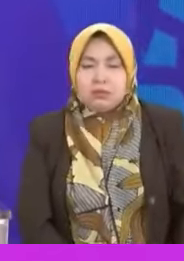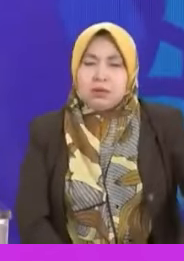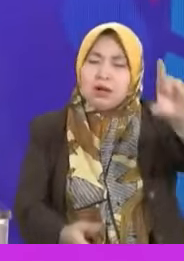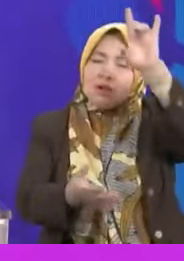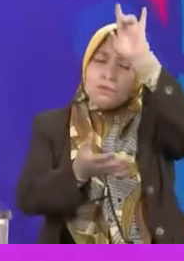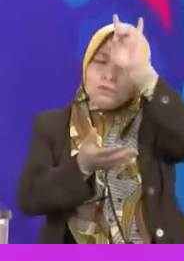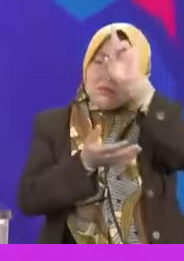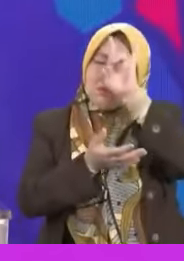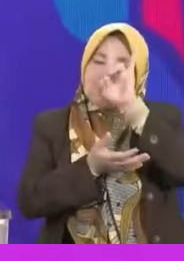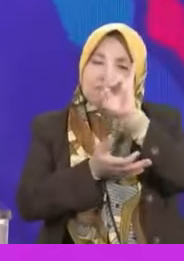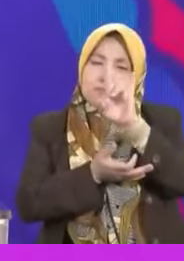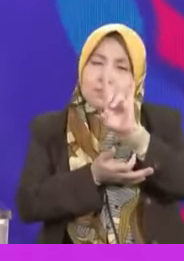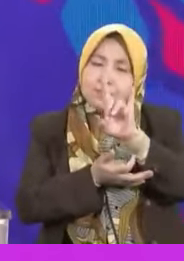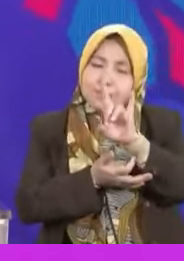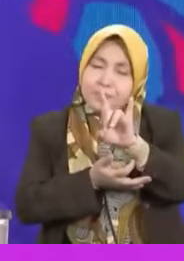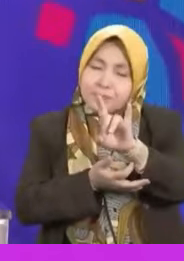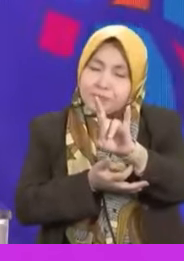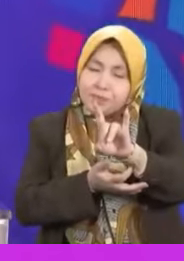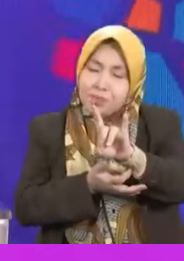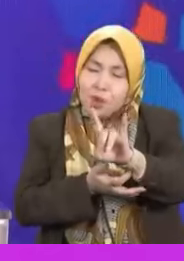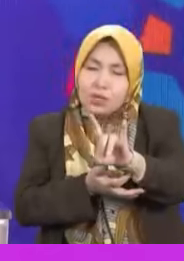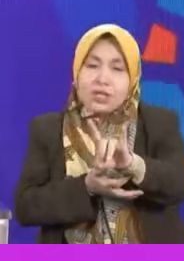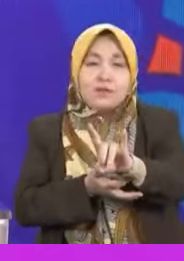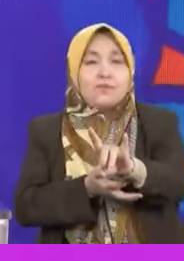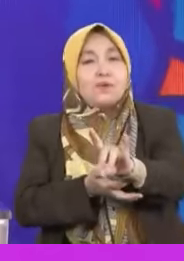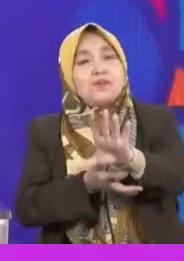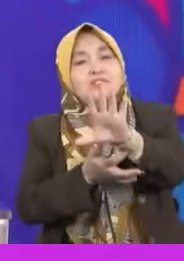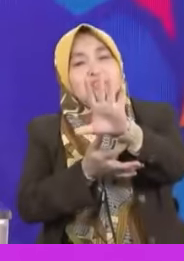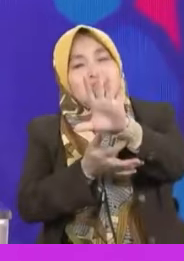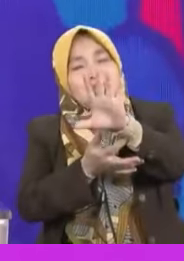أعوذ بالله من الشيطان